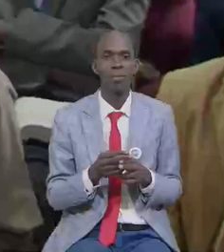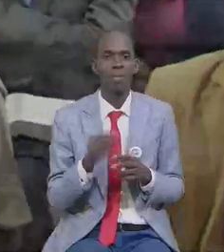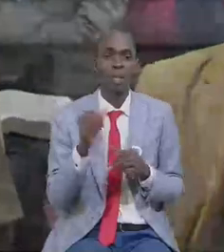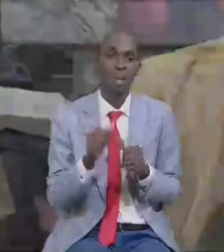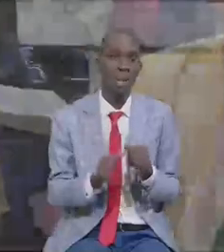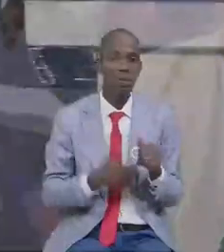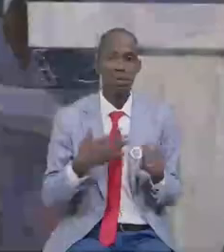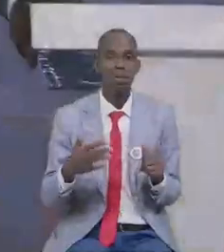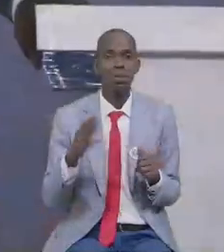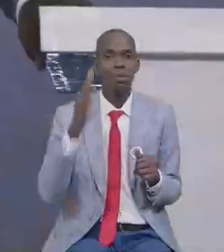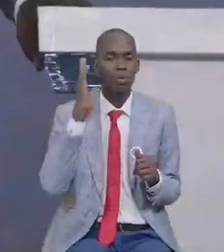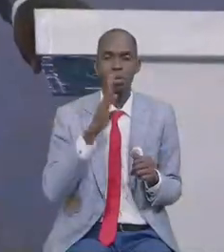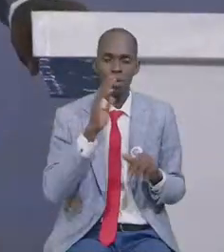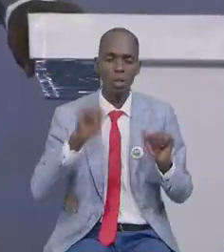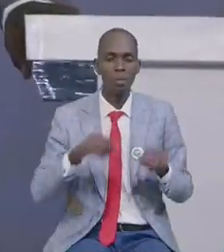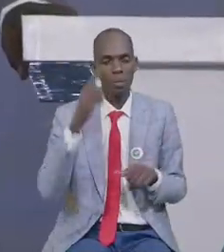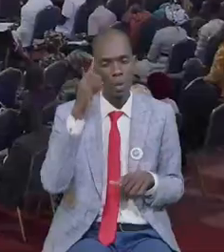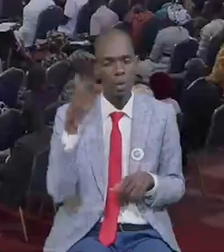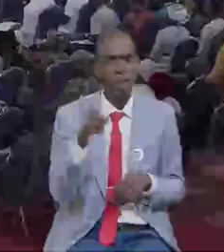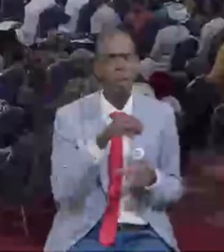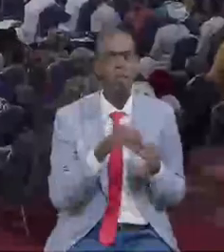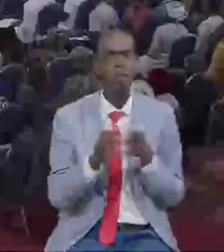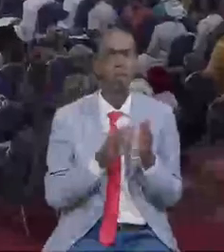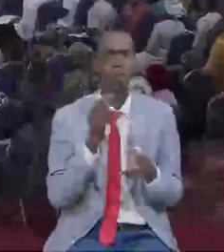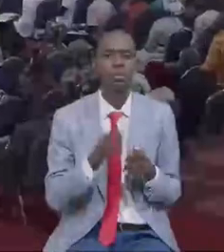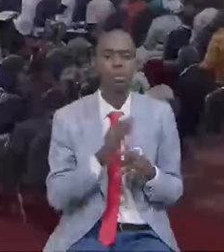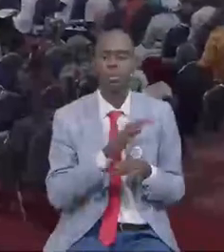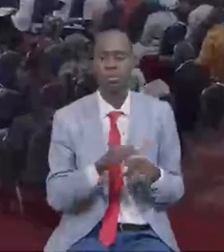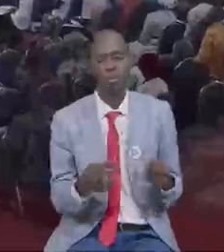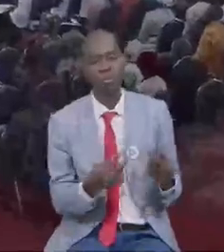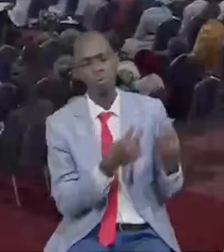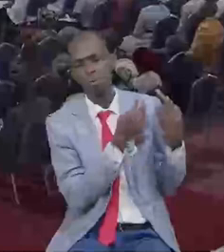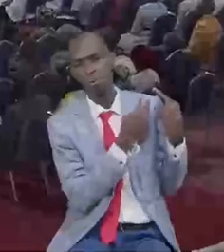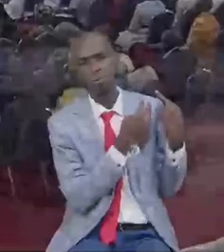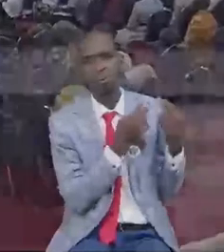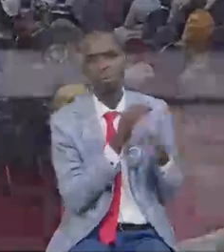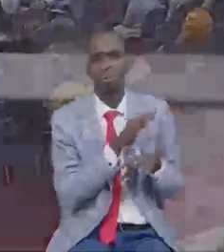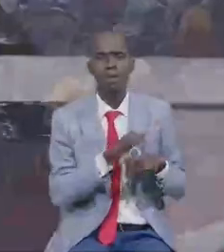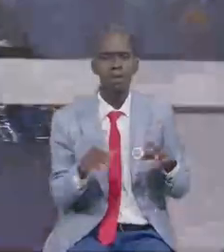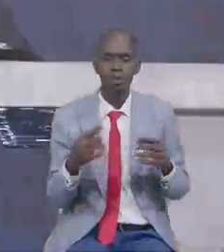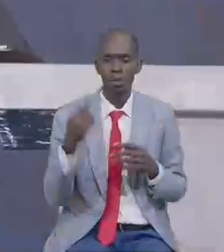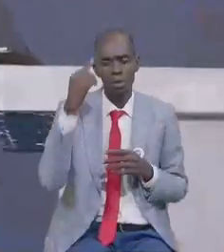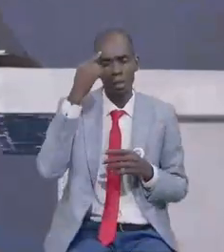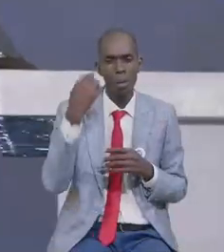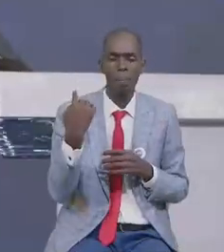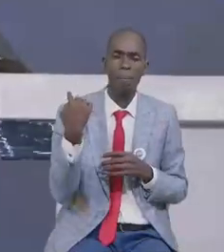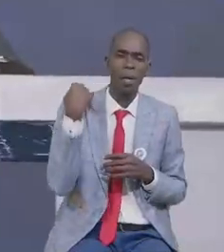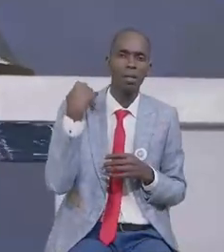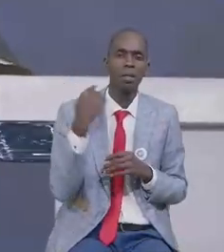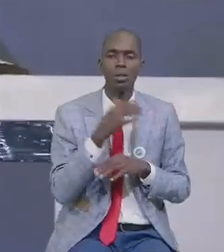Tout sera possible. Ne regarde pas derrière. Ne pense pas en arrière. Ne regarde pas en